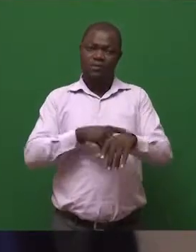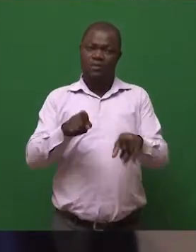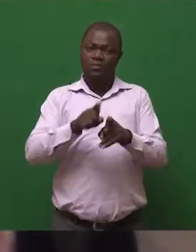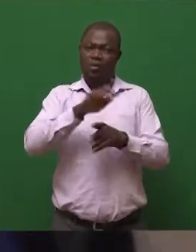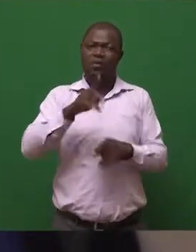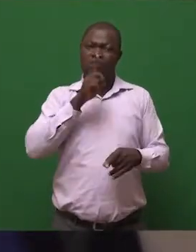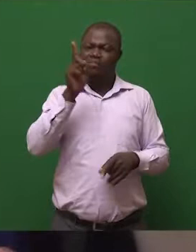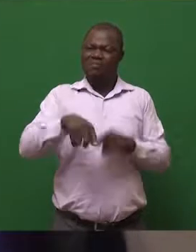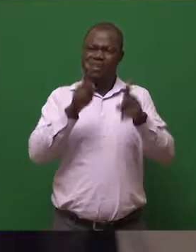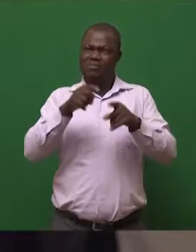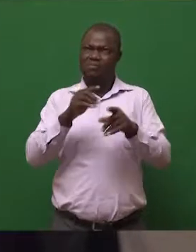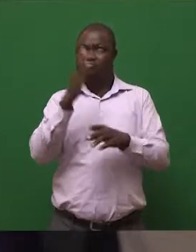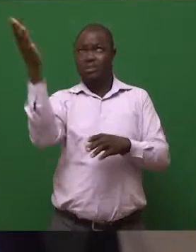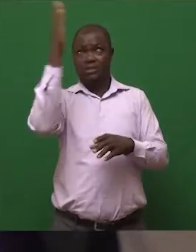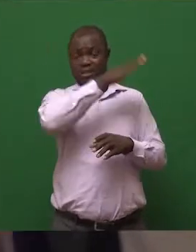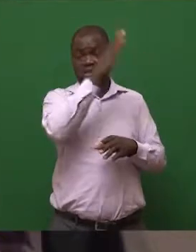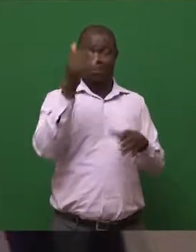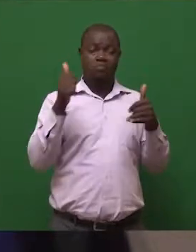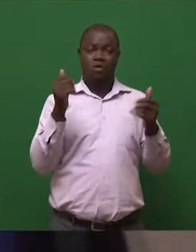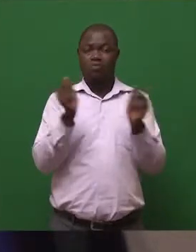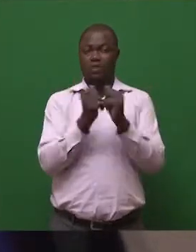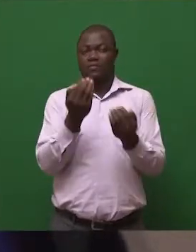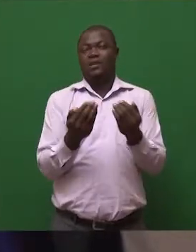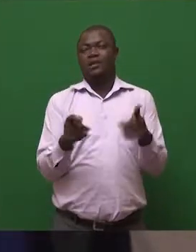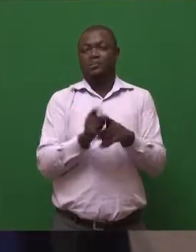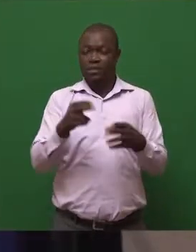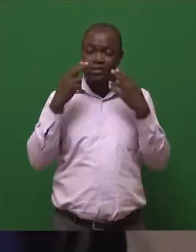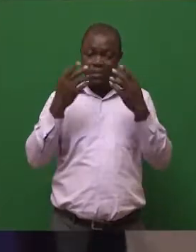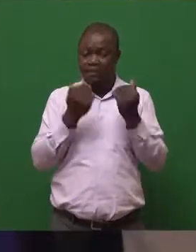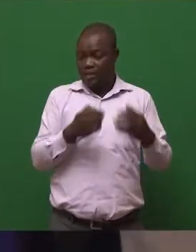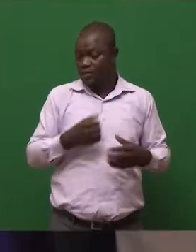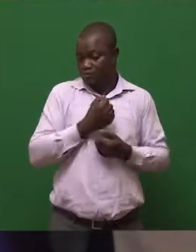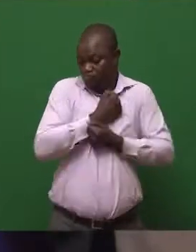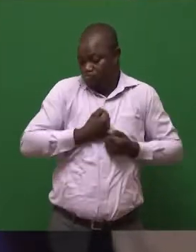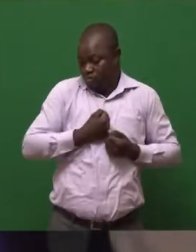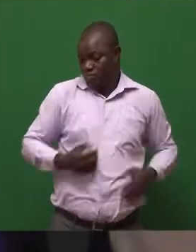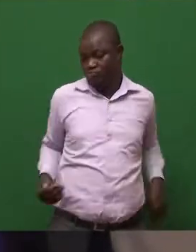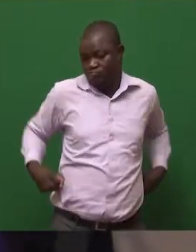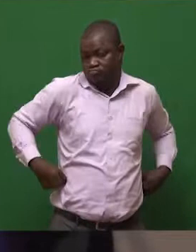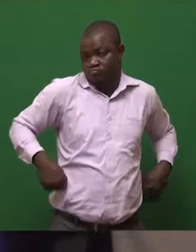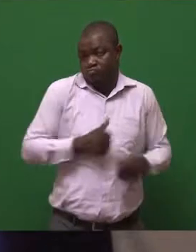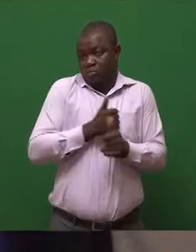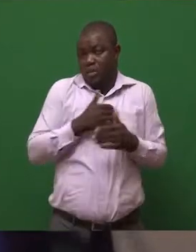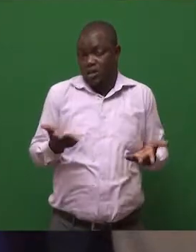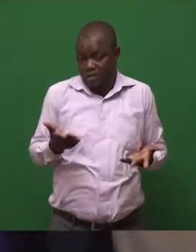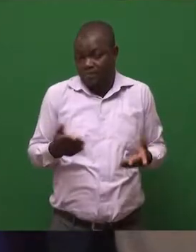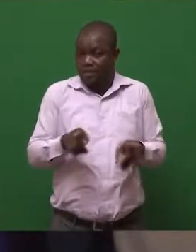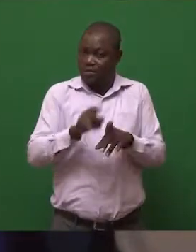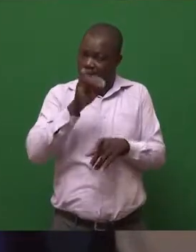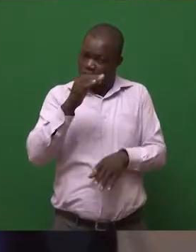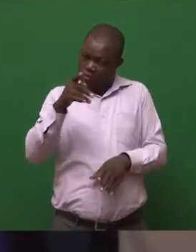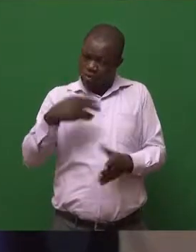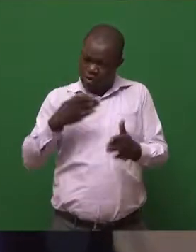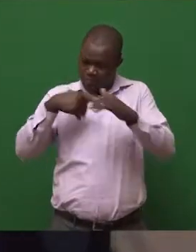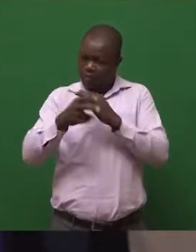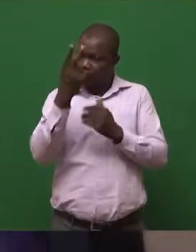kunzi fambai kuchakachena nevana kana mamwe nevana nyatsoonai kuti mwana ari kumusana akasungwa zvakanaka uye kana